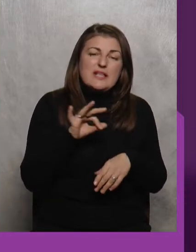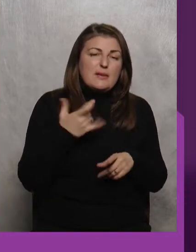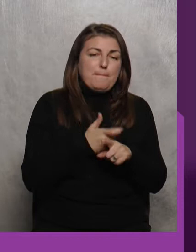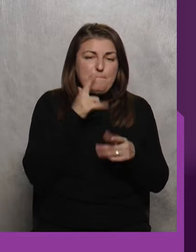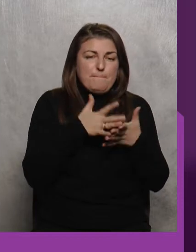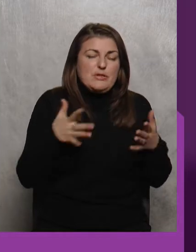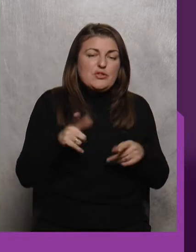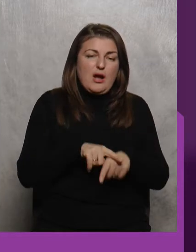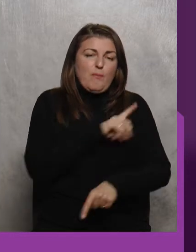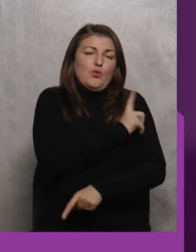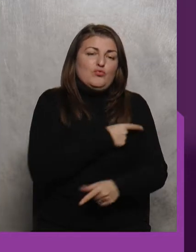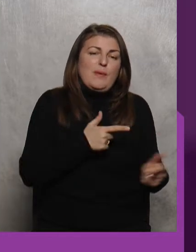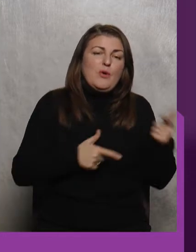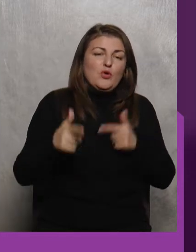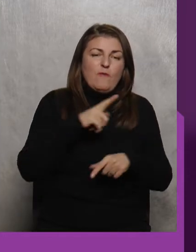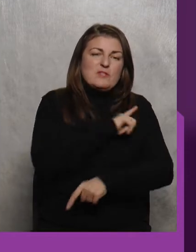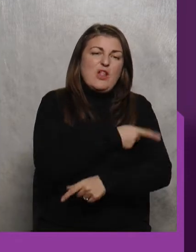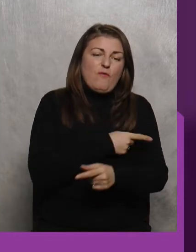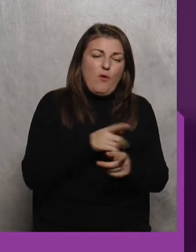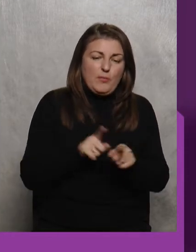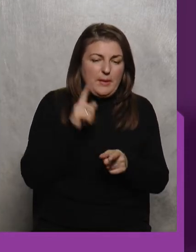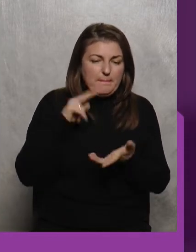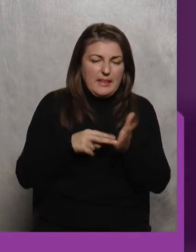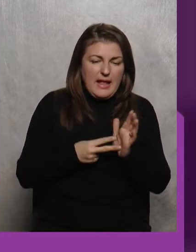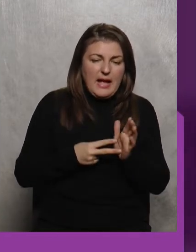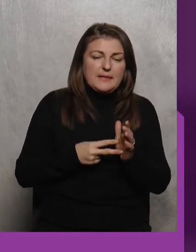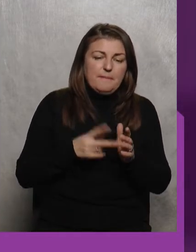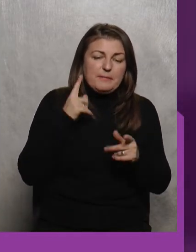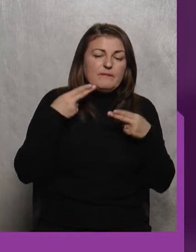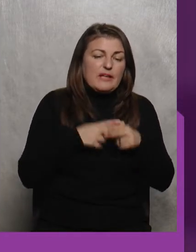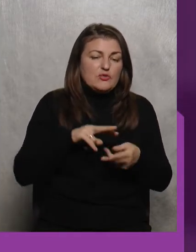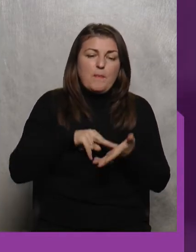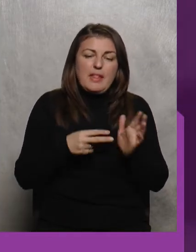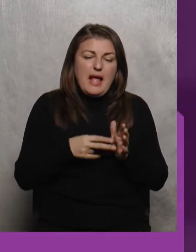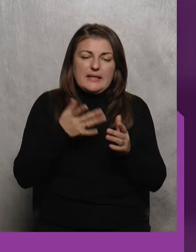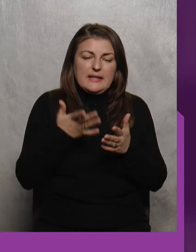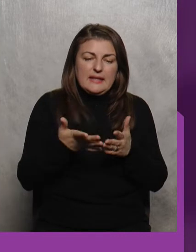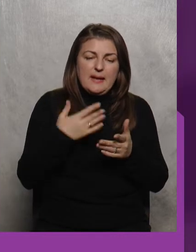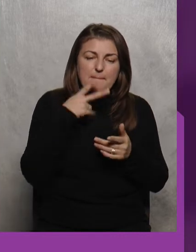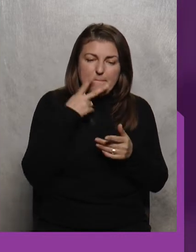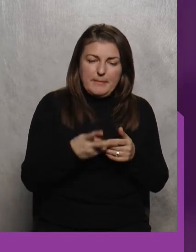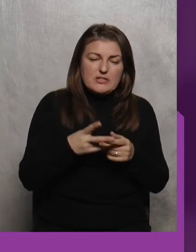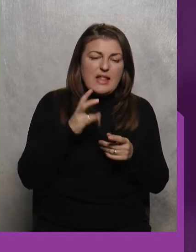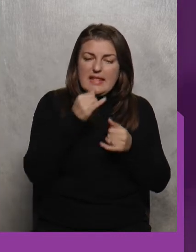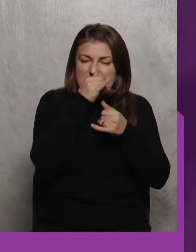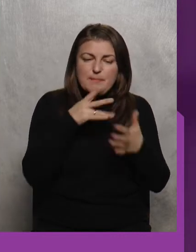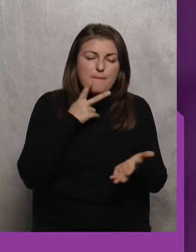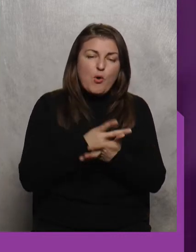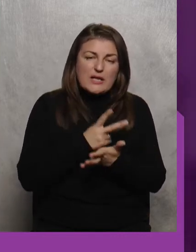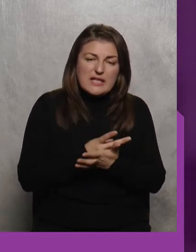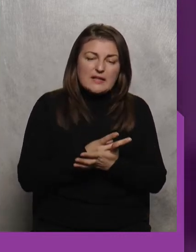потужно підготовився в силовому плані. Правда, в технічному плані, не, бачите, не зміг